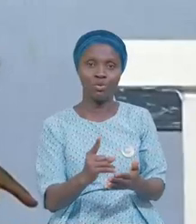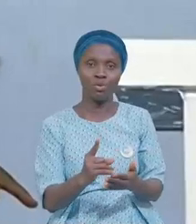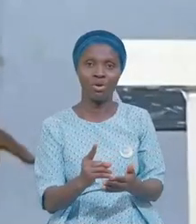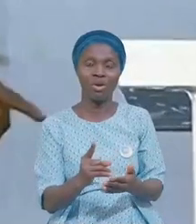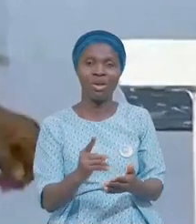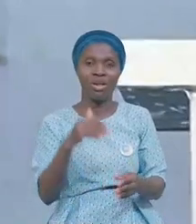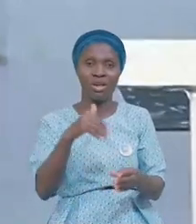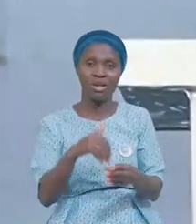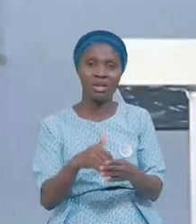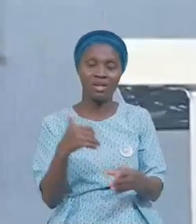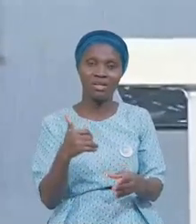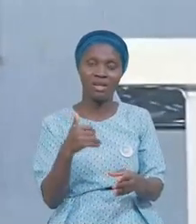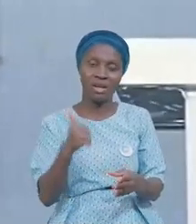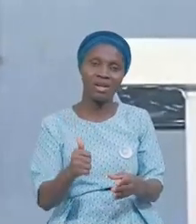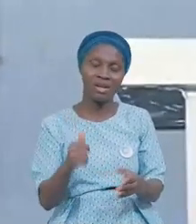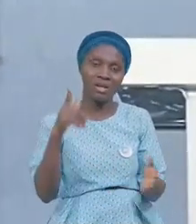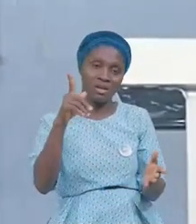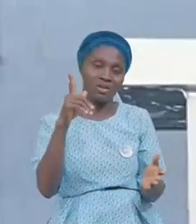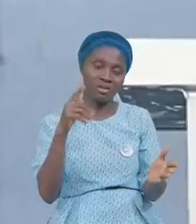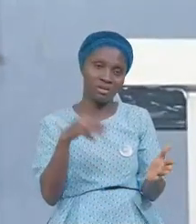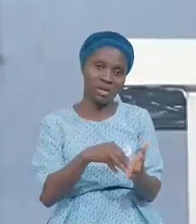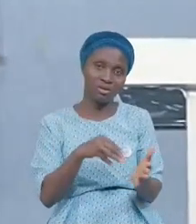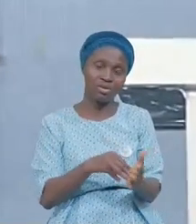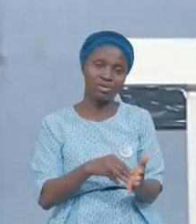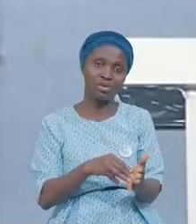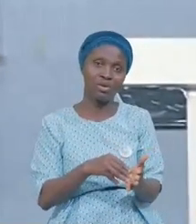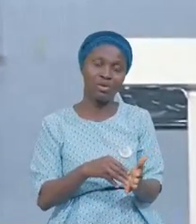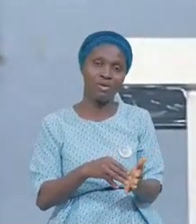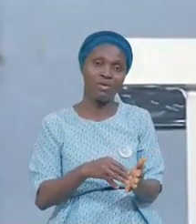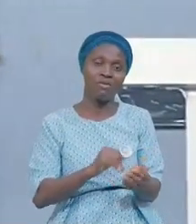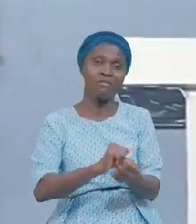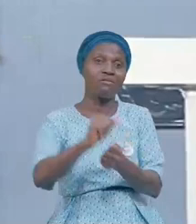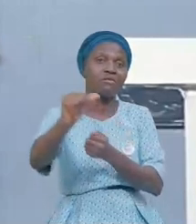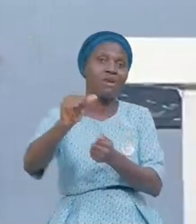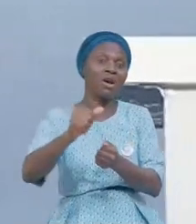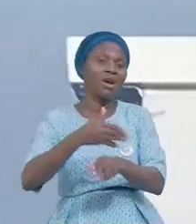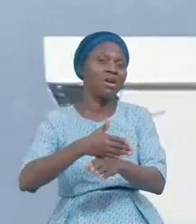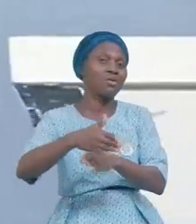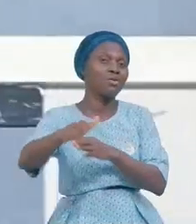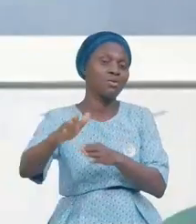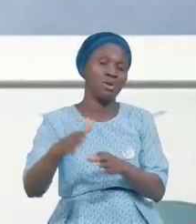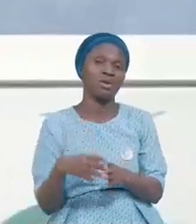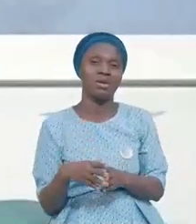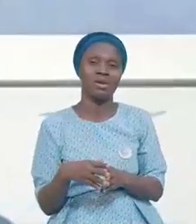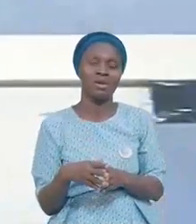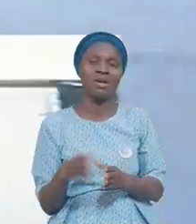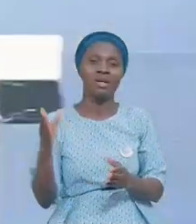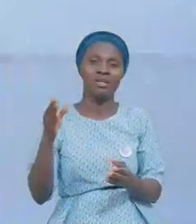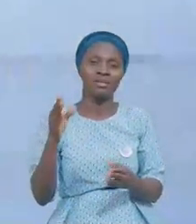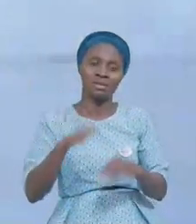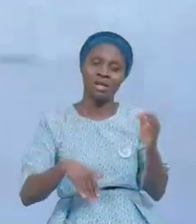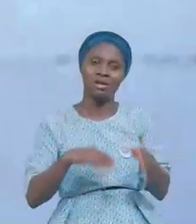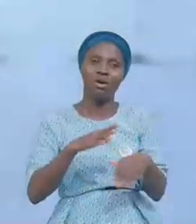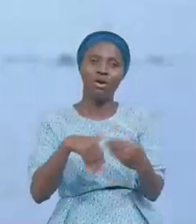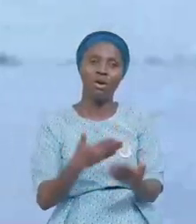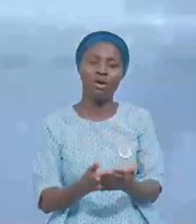de kilomètres loin de là où, avec les outils qu'il peut utiliser. Ce que je veux dire,